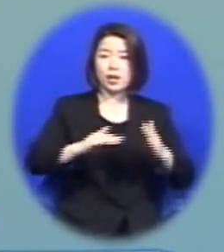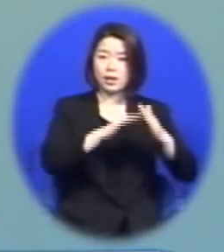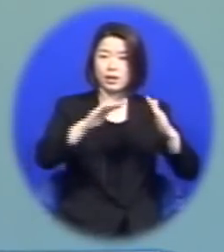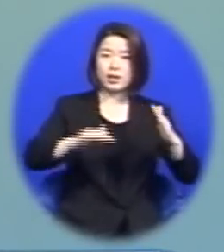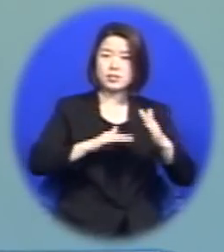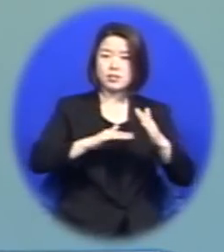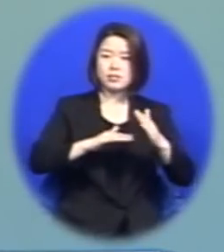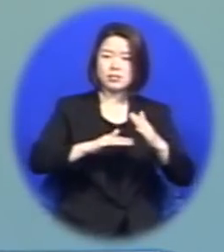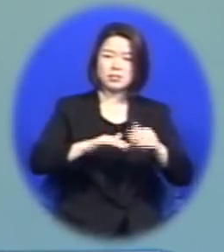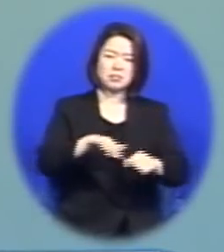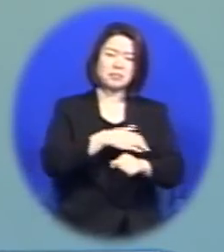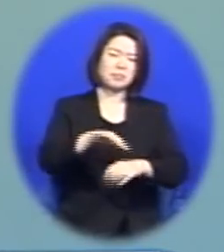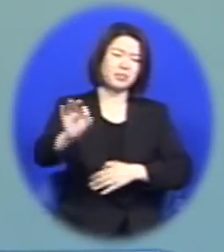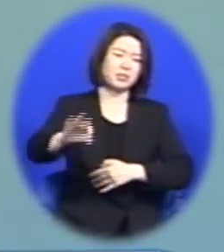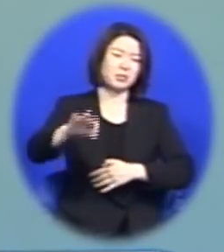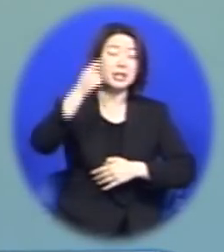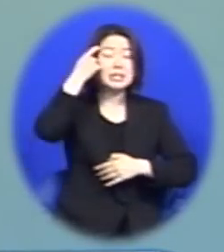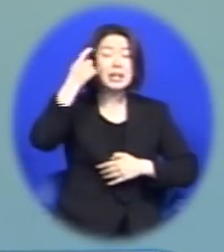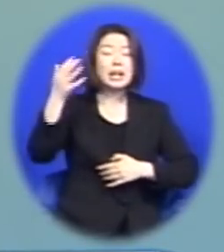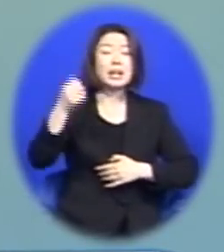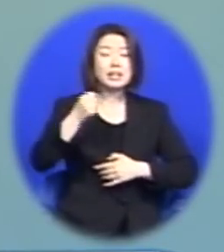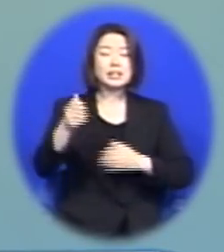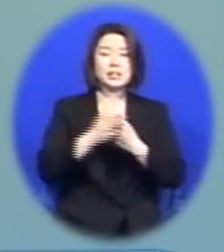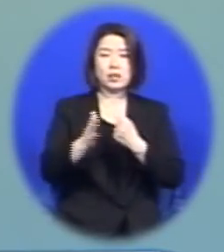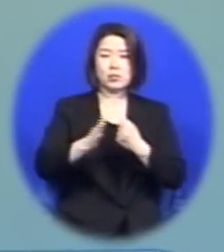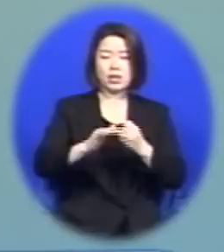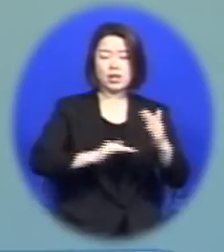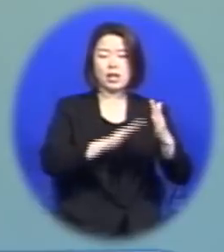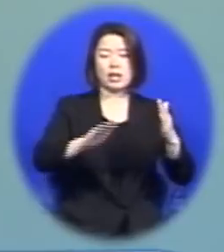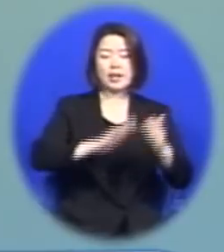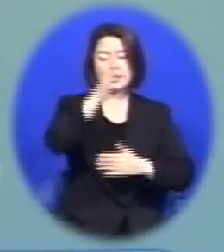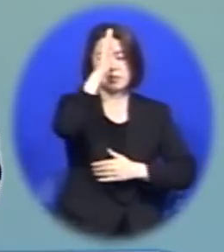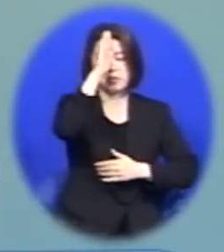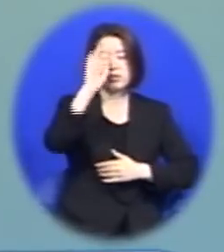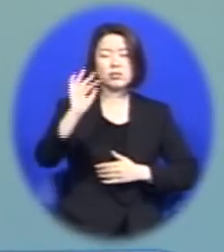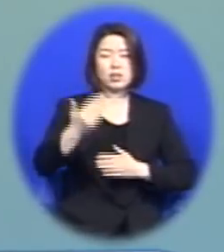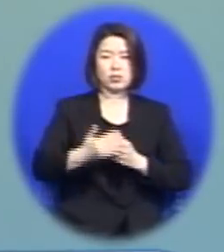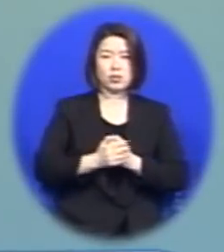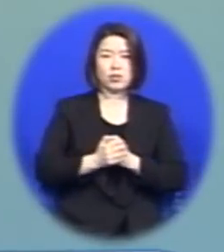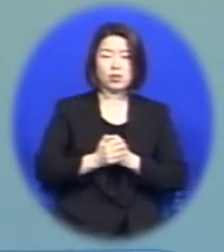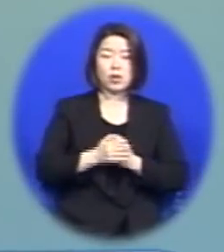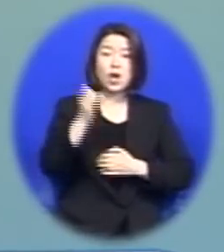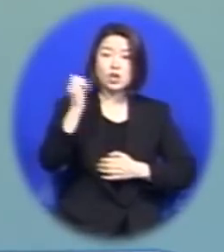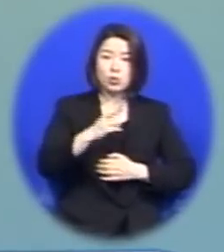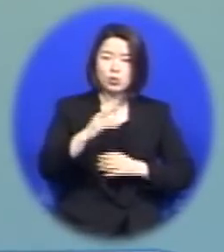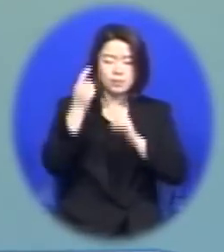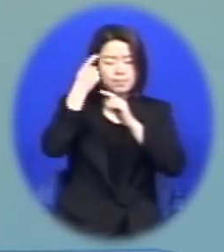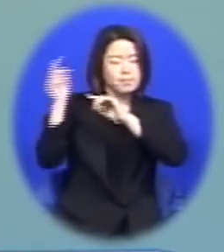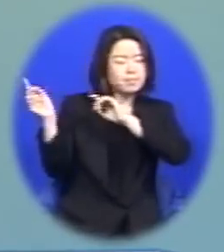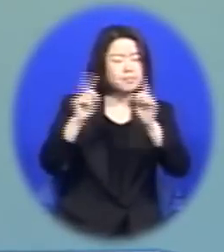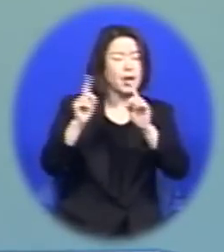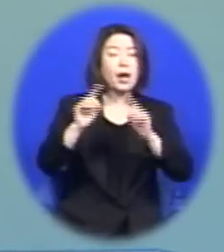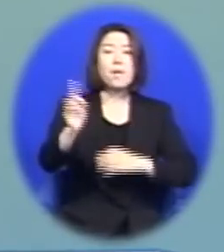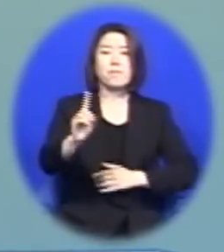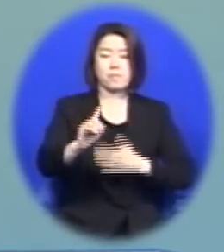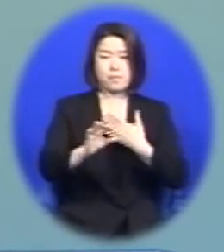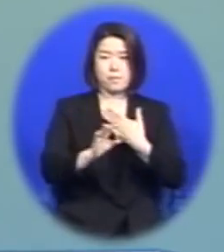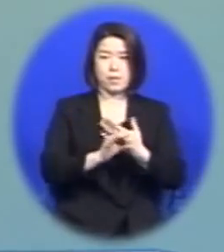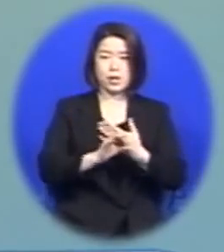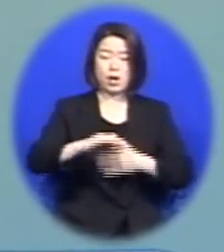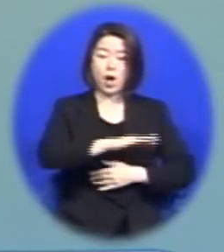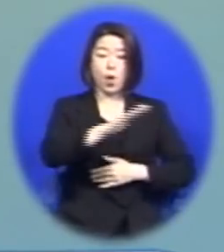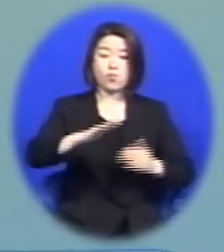하니까 가정이 병들게 되는 거예요 여러분 또 우리가 정신 차려야 할 것 중에 하나는 우리의 가정을